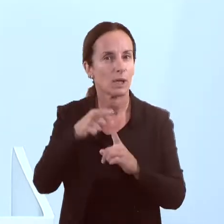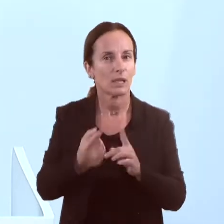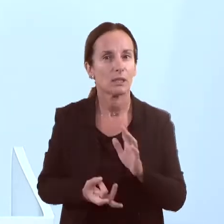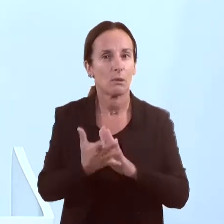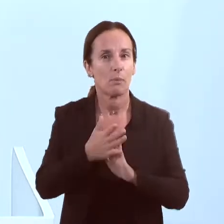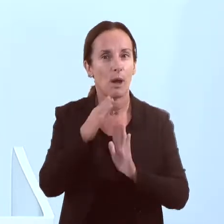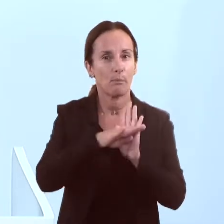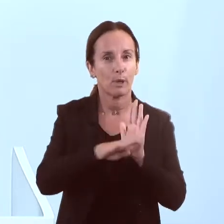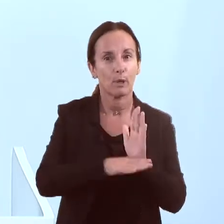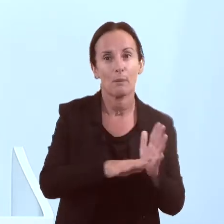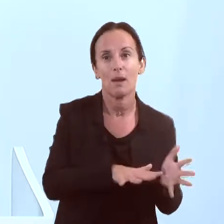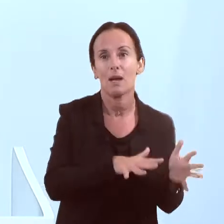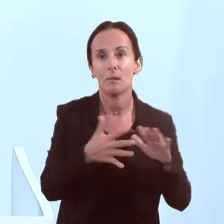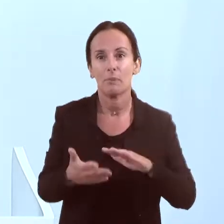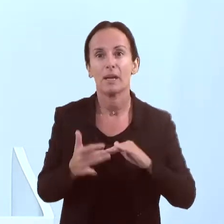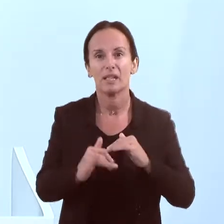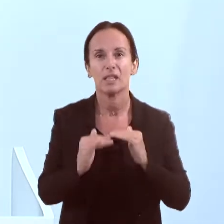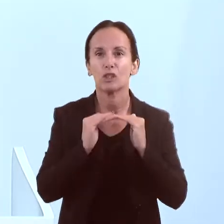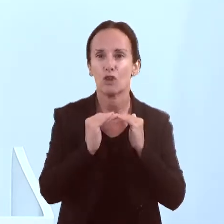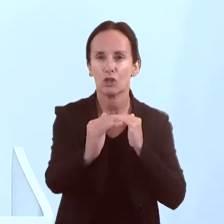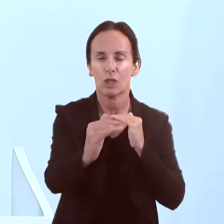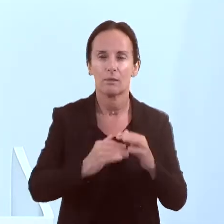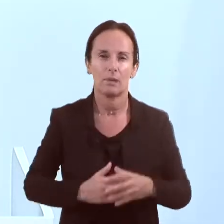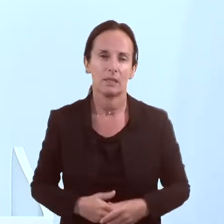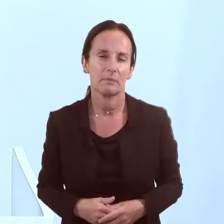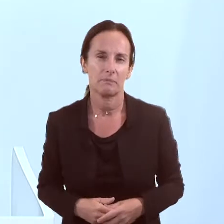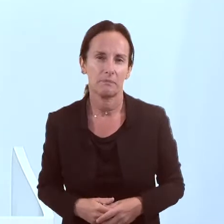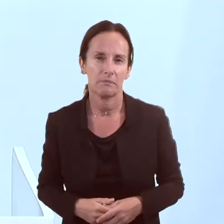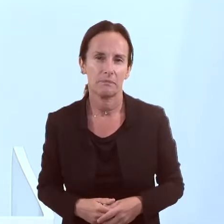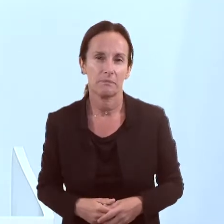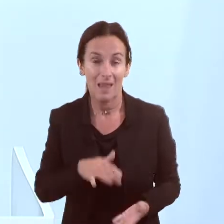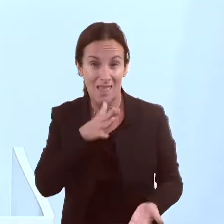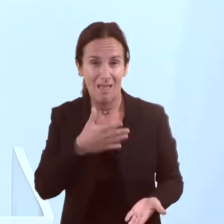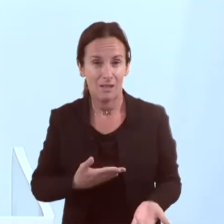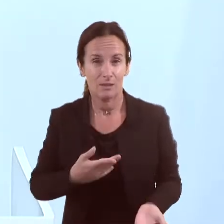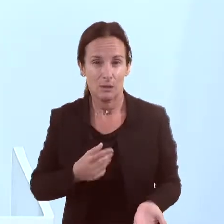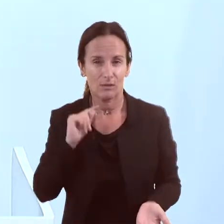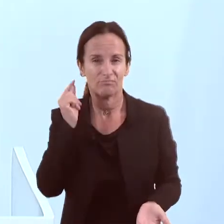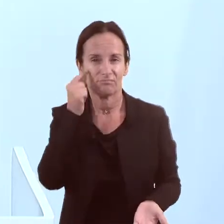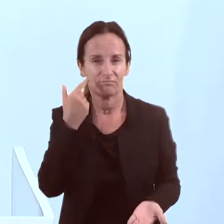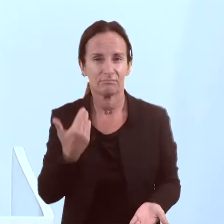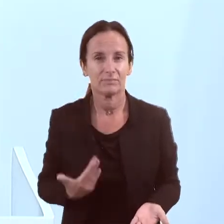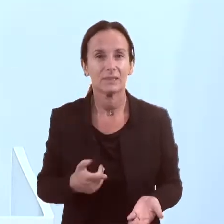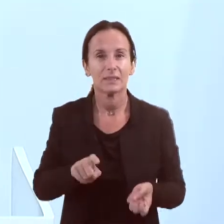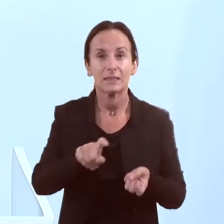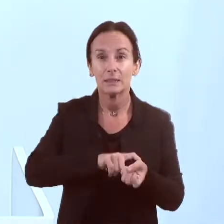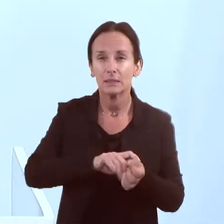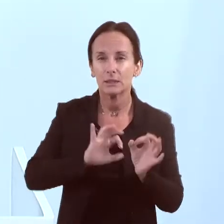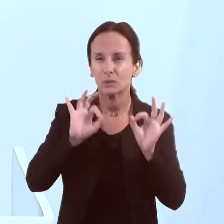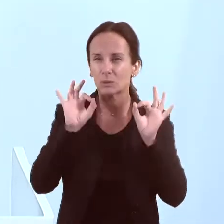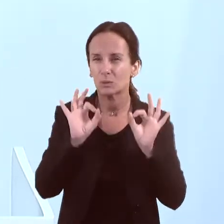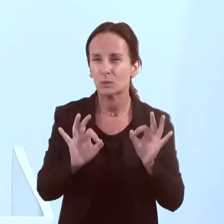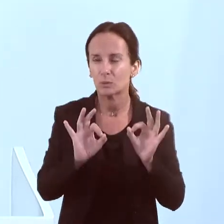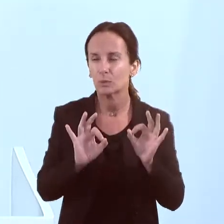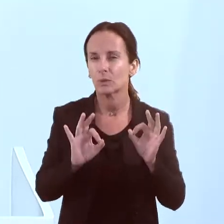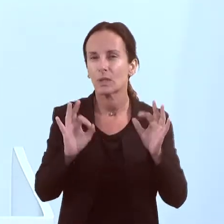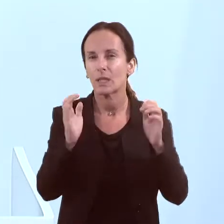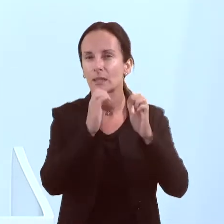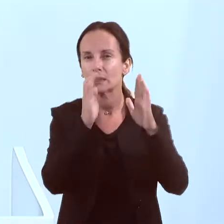fer-los sostenibles en el temps. Ara coneixem les peculiaritats de la